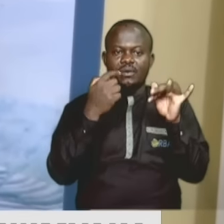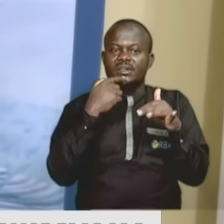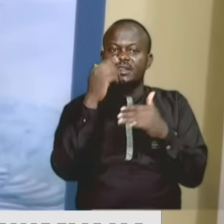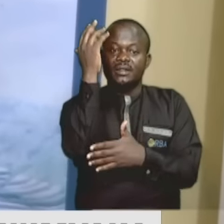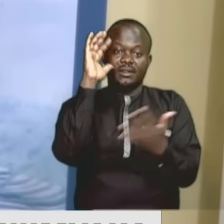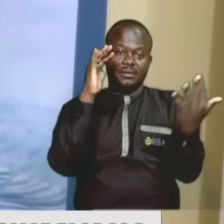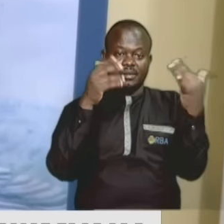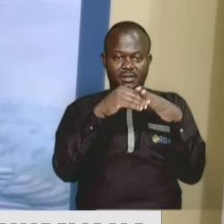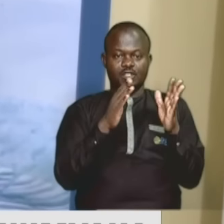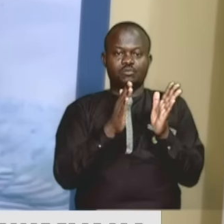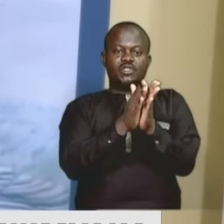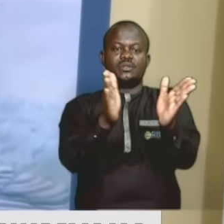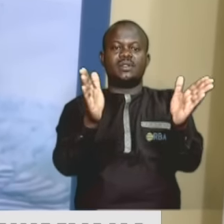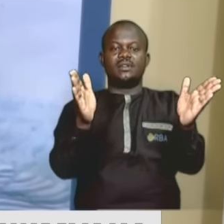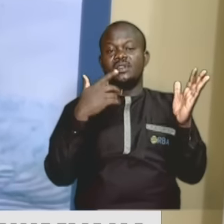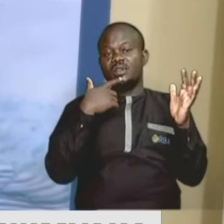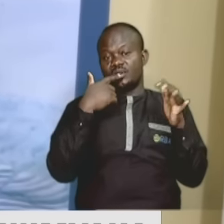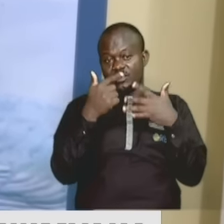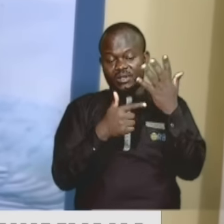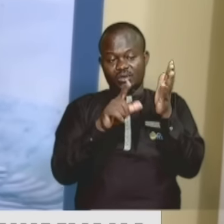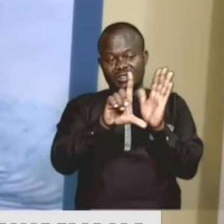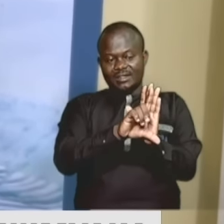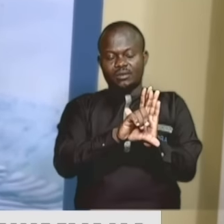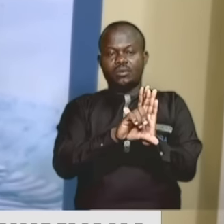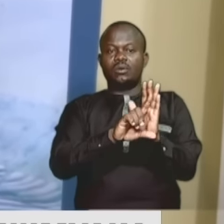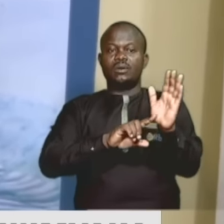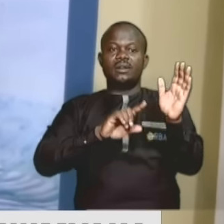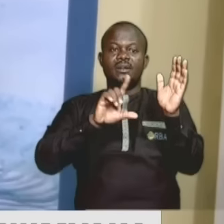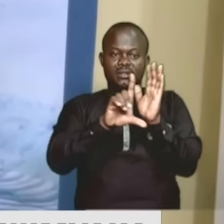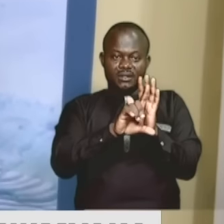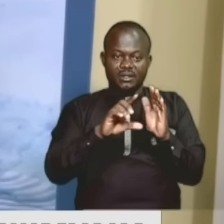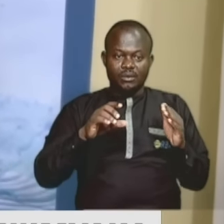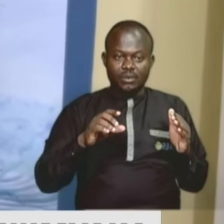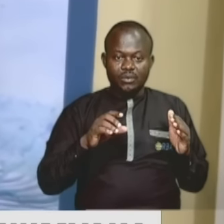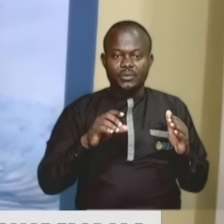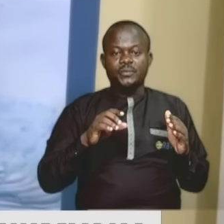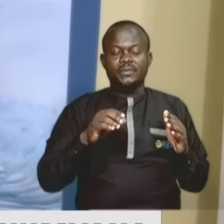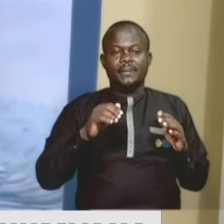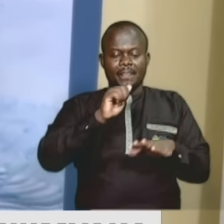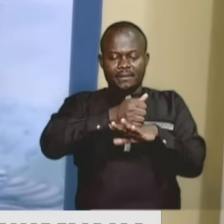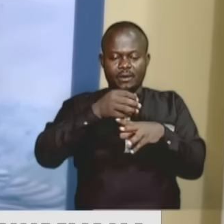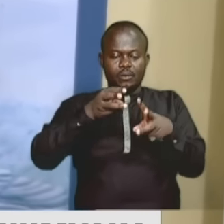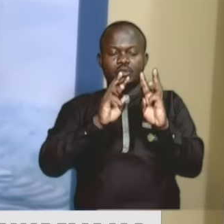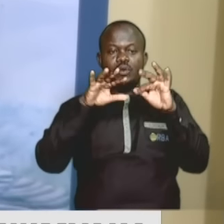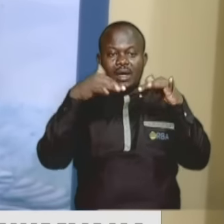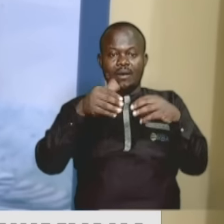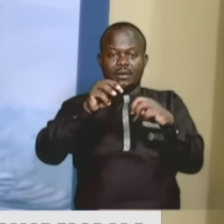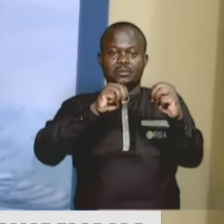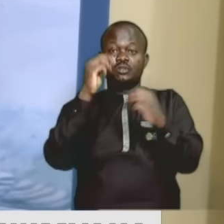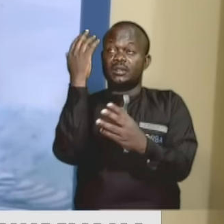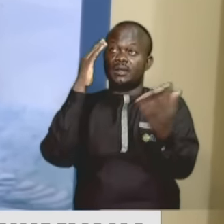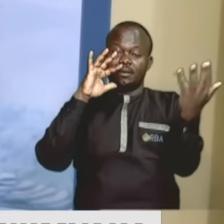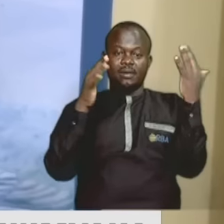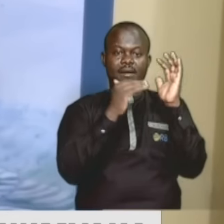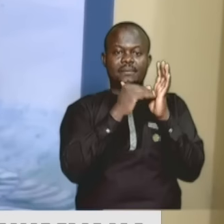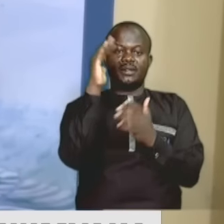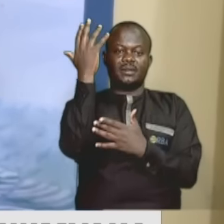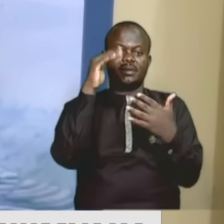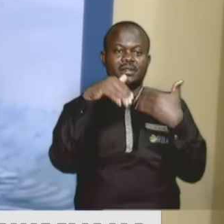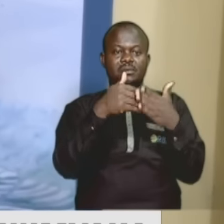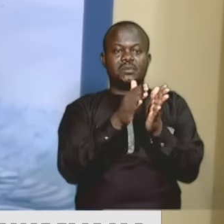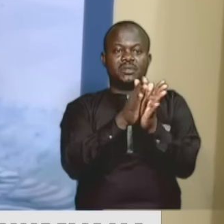muri rusange so iryo tegeko rero ni itegeko rigena uko imicungire y'amashyamba ndetse n'ibiti